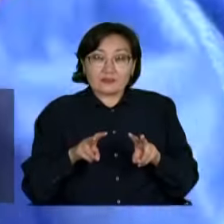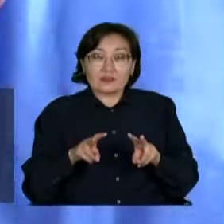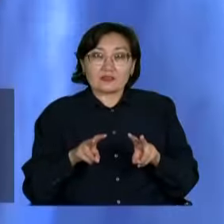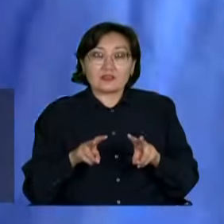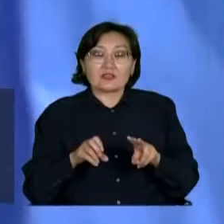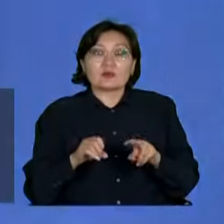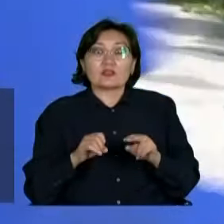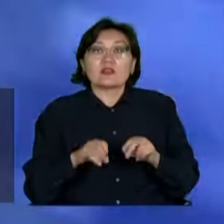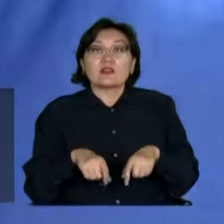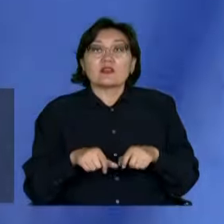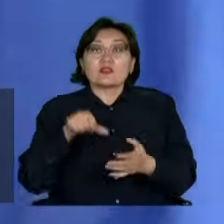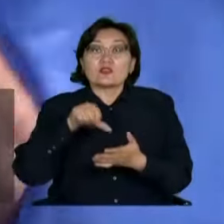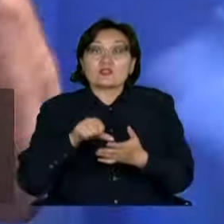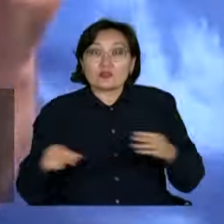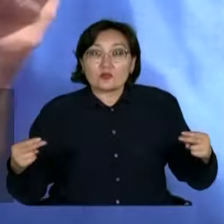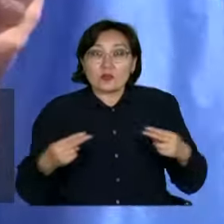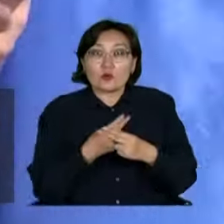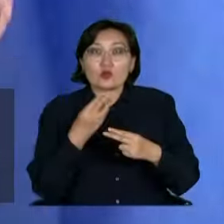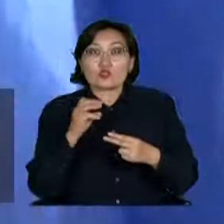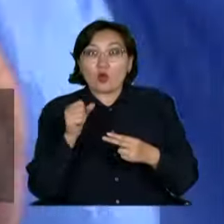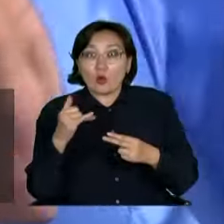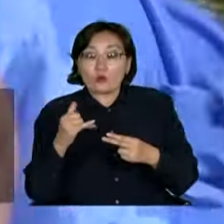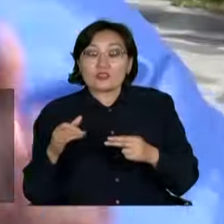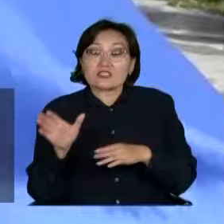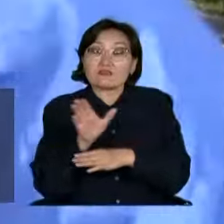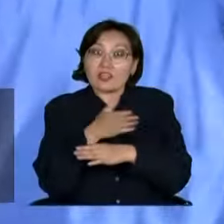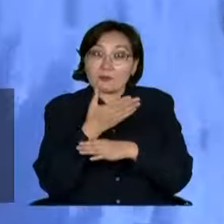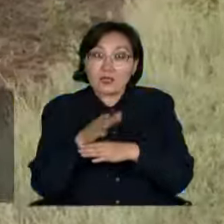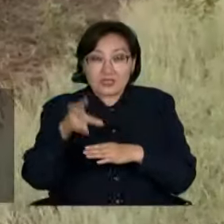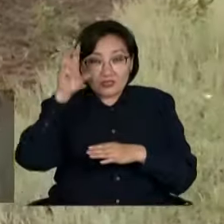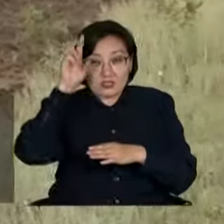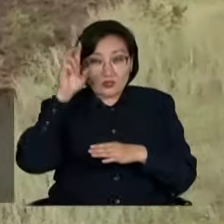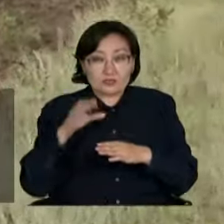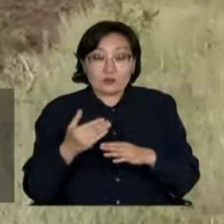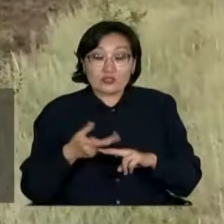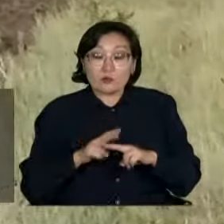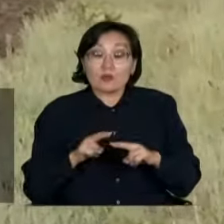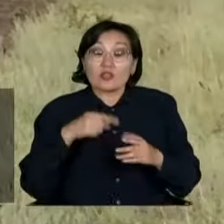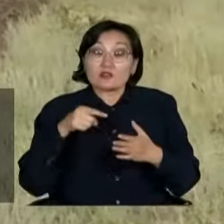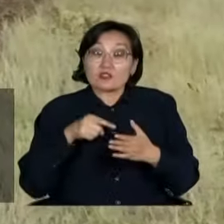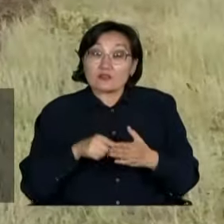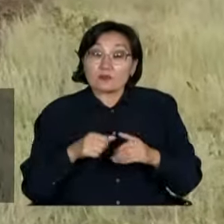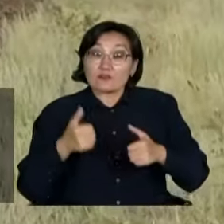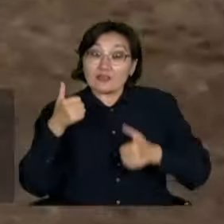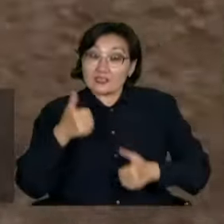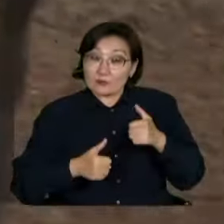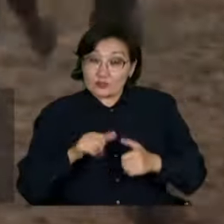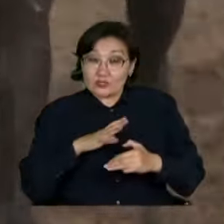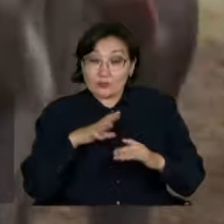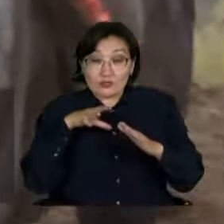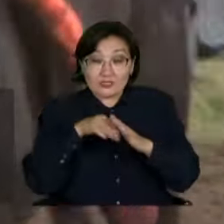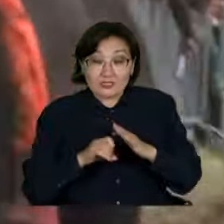ребятами из Астаны сделали шоу с флагами. С флагами государства. Кроме этого, по городу прошли спортивные соревнования,